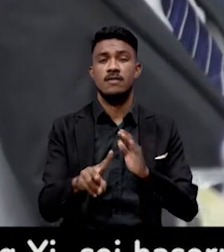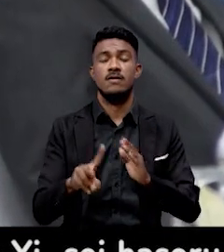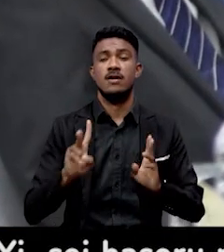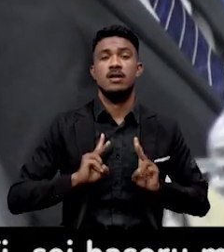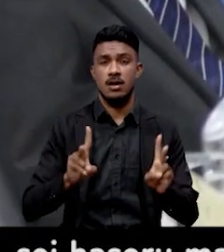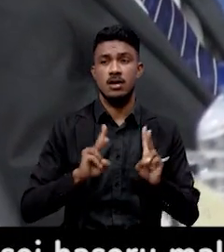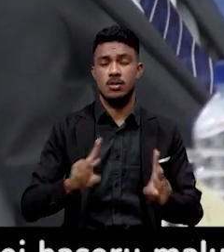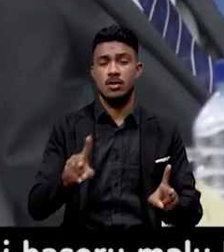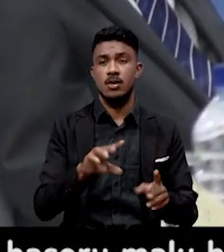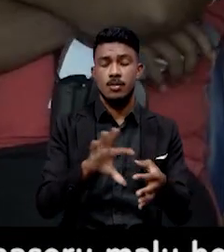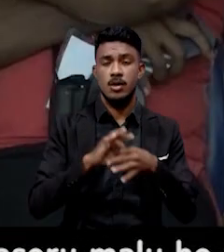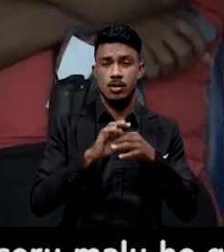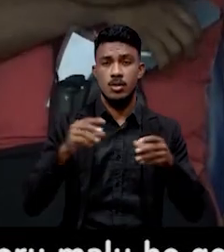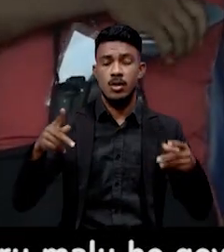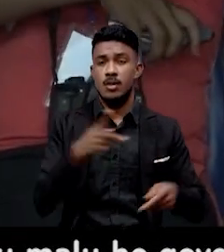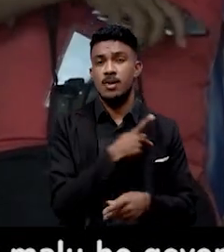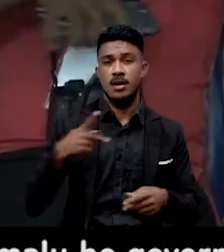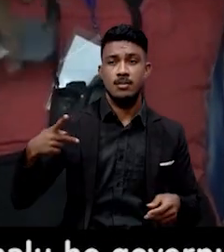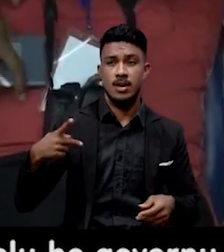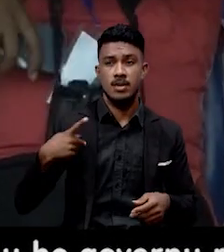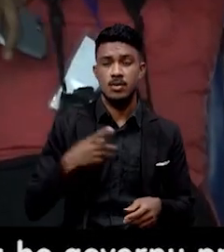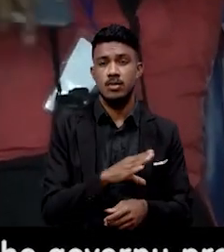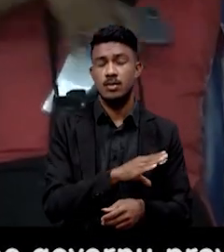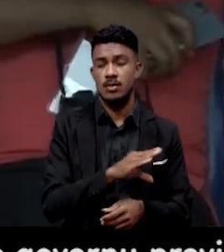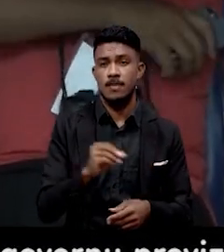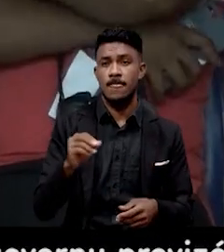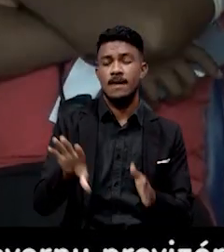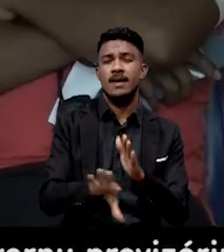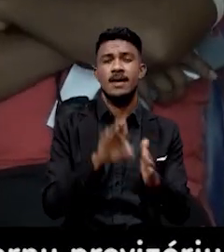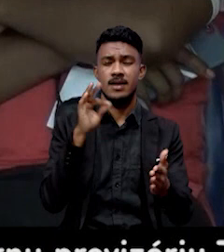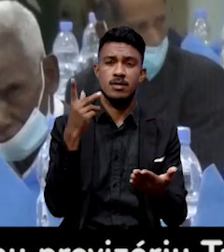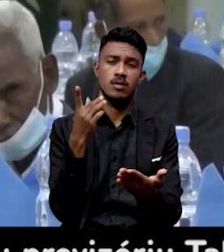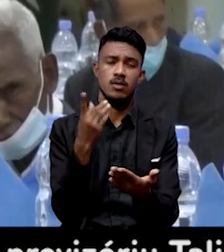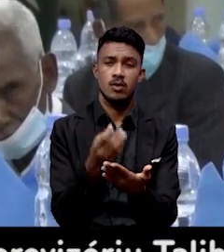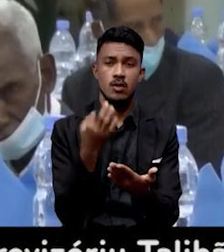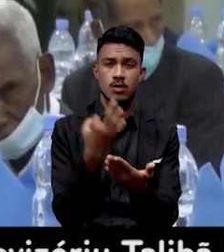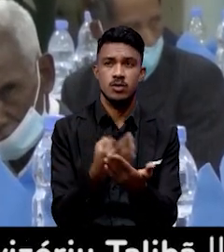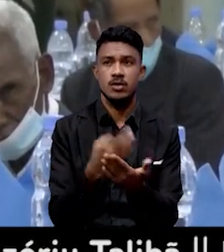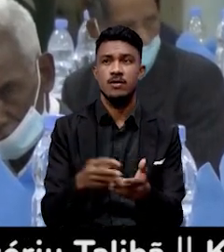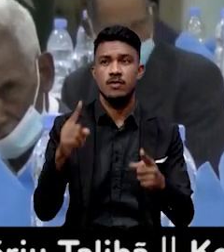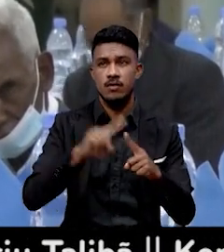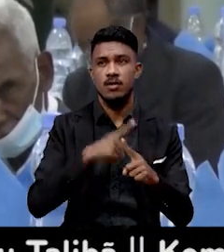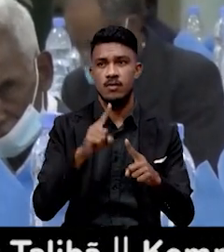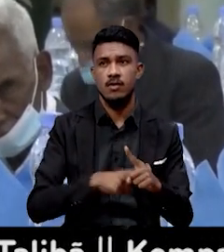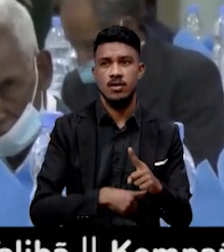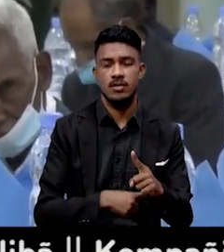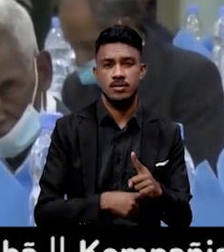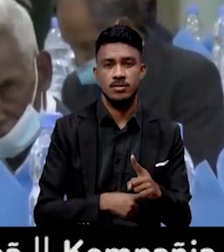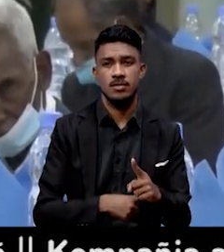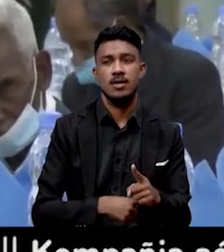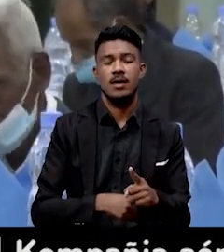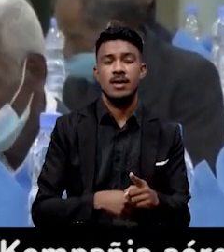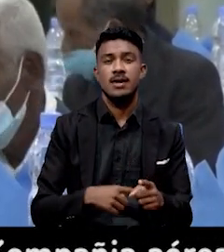batur de totina lima, hetan pensaun vitalisia fulan fulan. Pensaun vitalisia, ne inu bobi ne ya tenele,